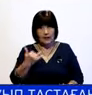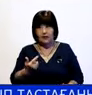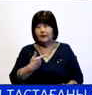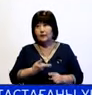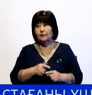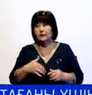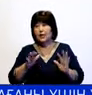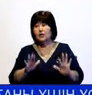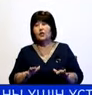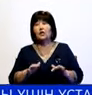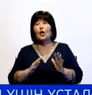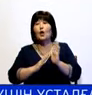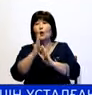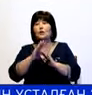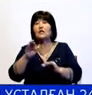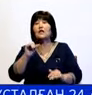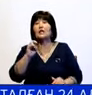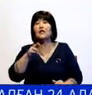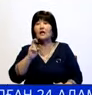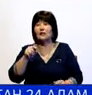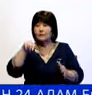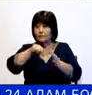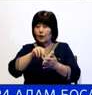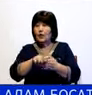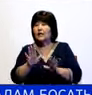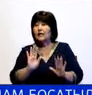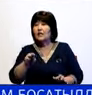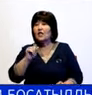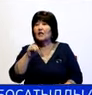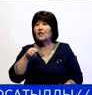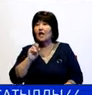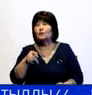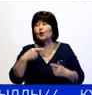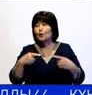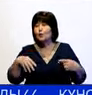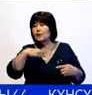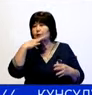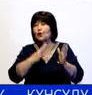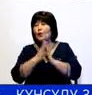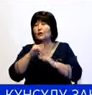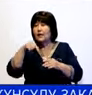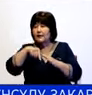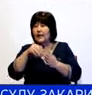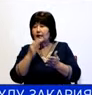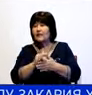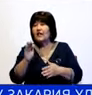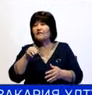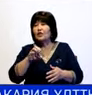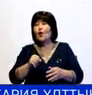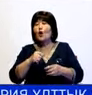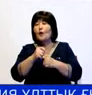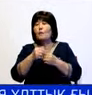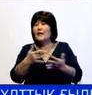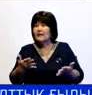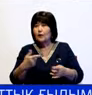бізде жергілікті өсімдік жантақтың құрамында кездеседі. Бірақ ол тек қана жантақ емес, көптеген басқа да өсімдіктердің құрамында кездесетін фитоматериал болып табылады.